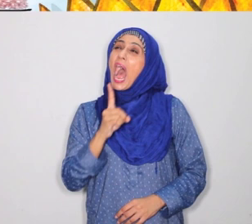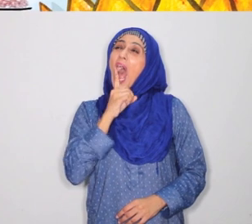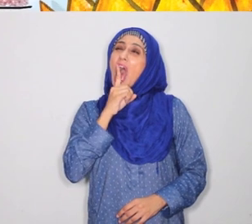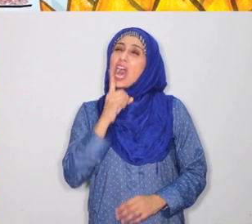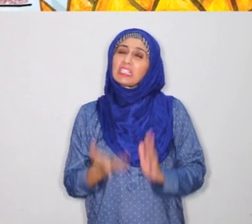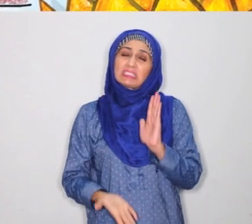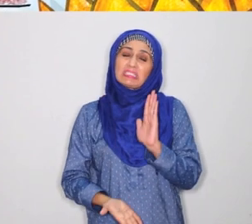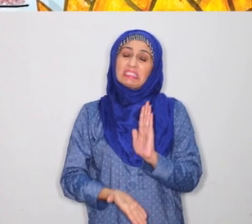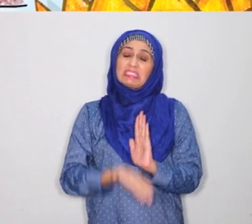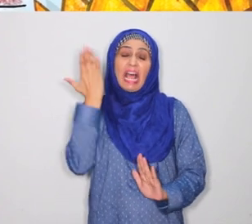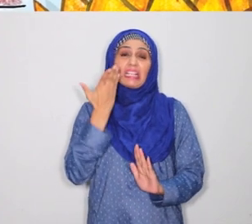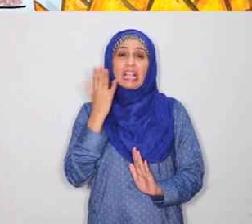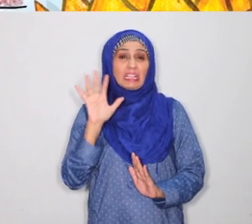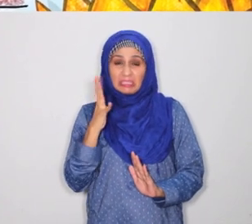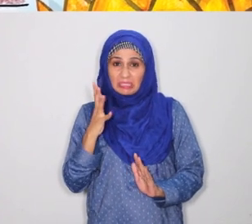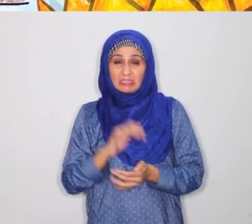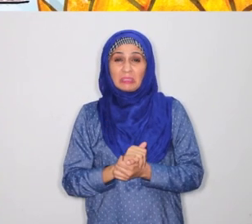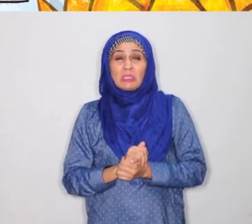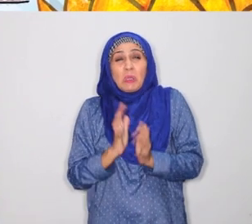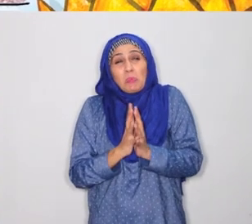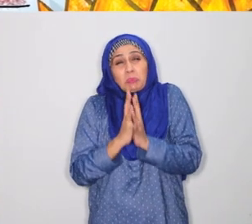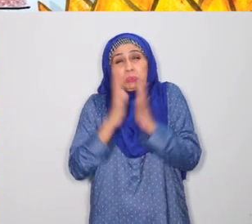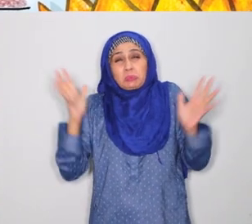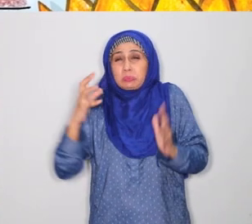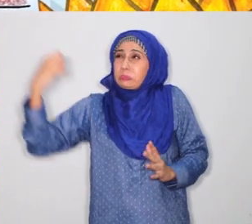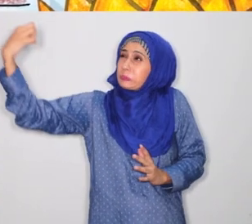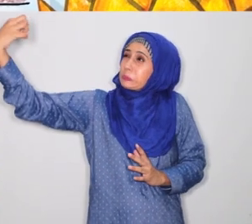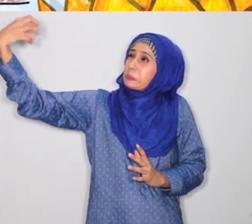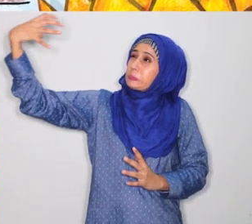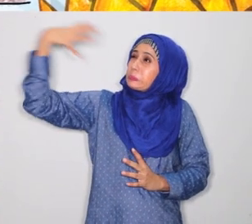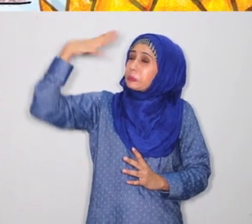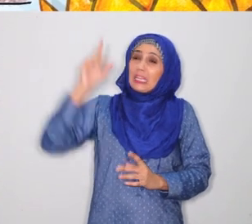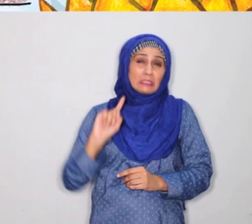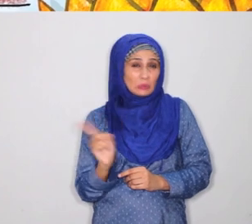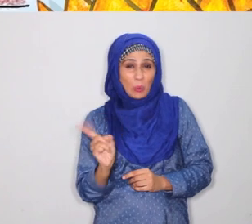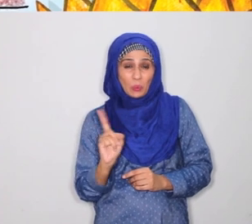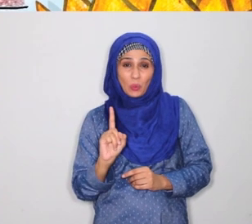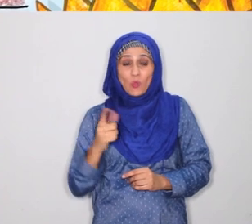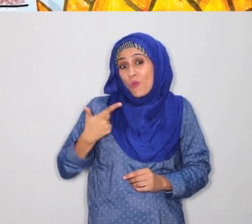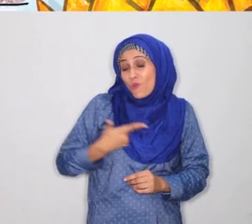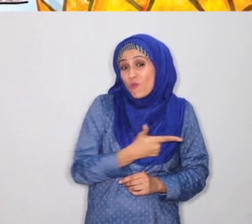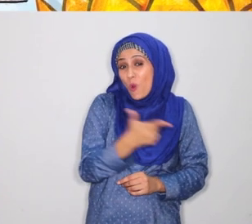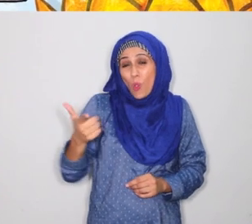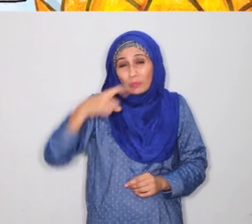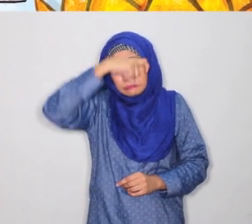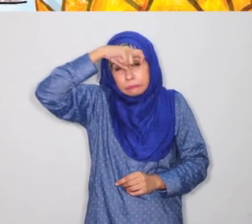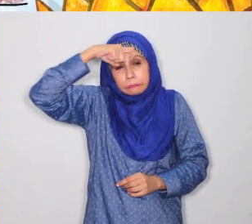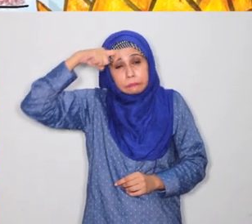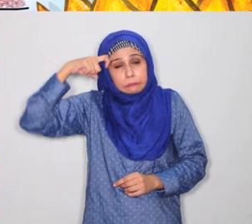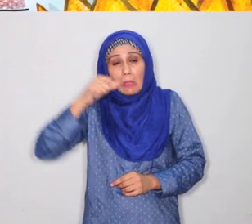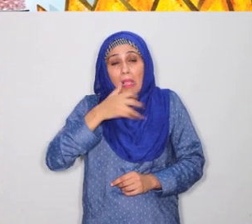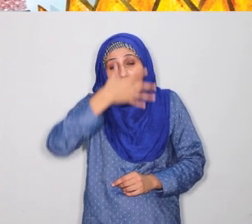ना होते, इतना ना चमकते, तो लोग पसीने में